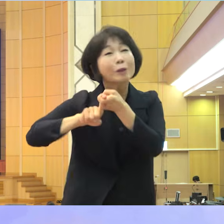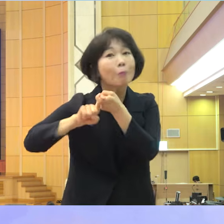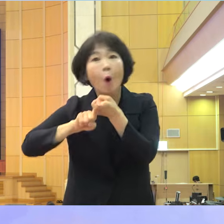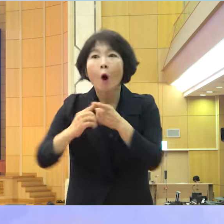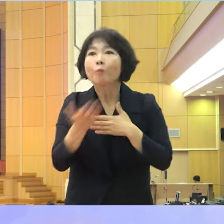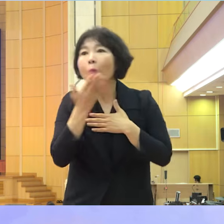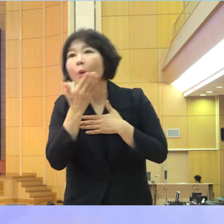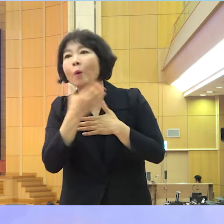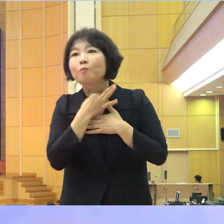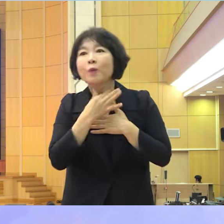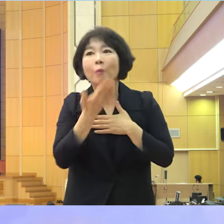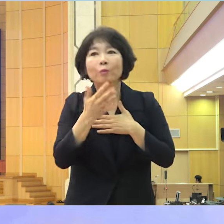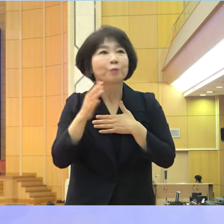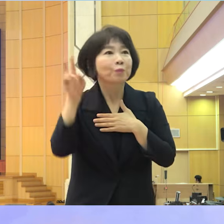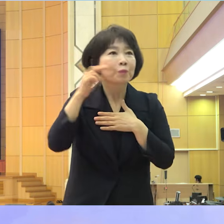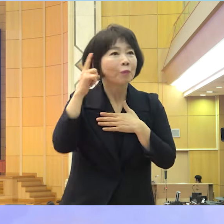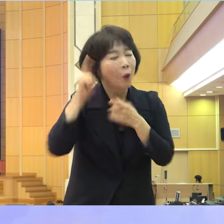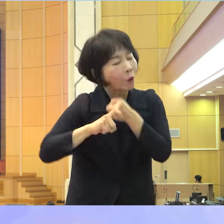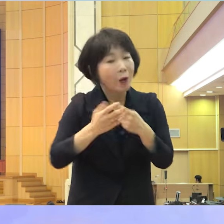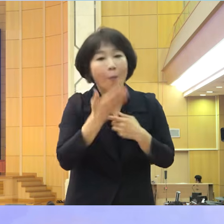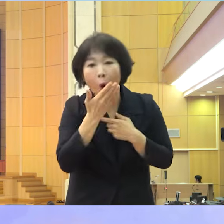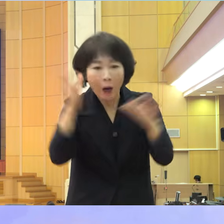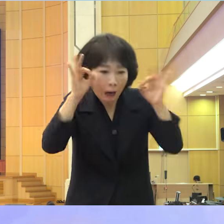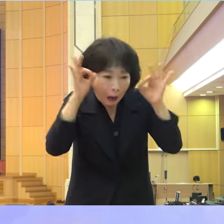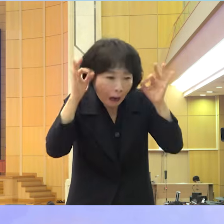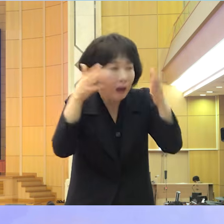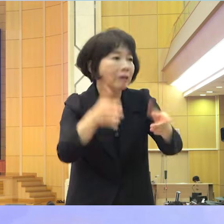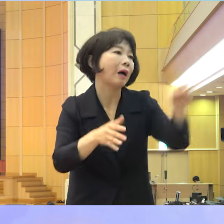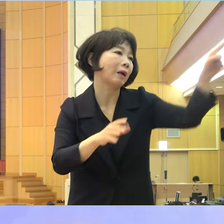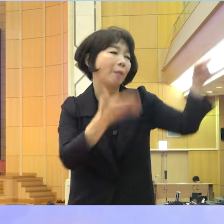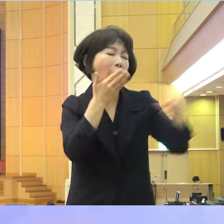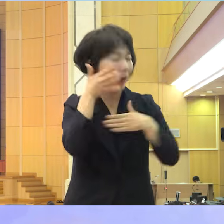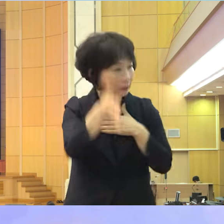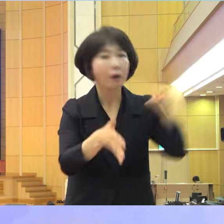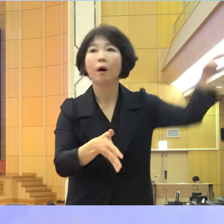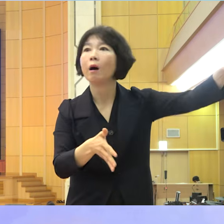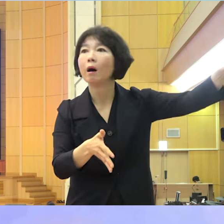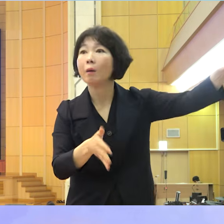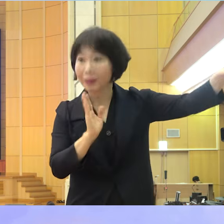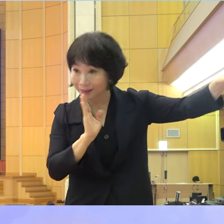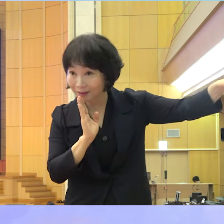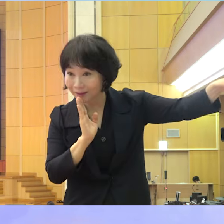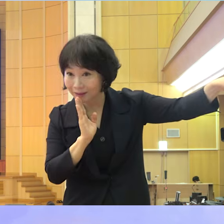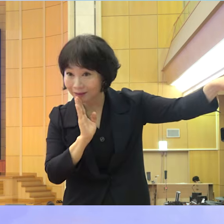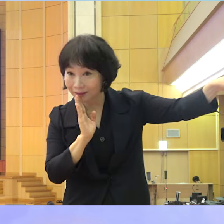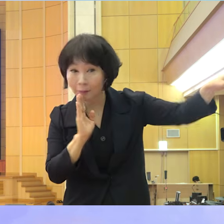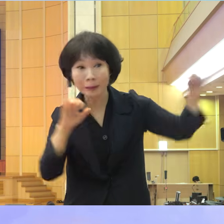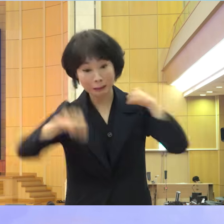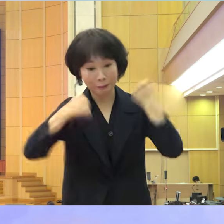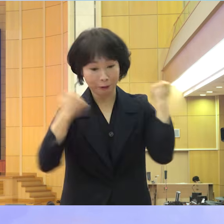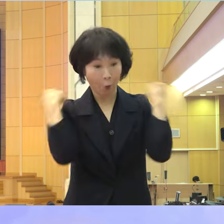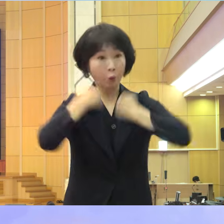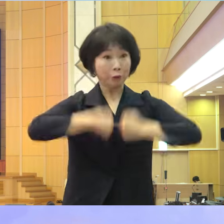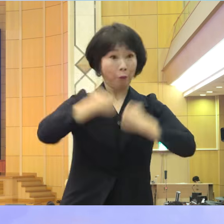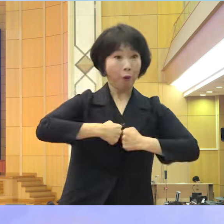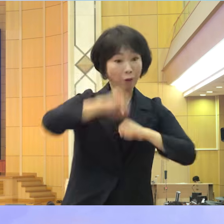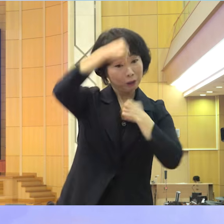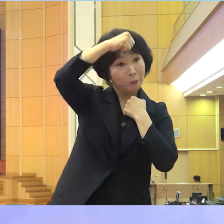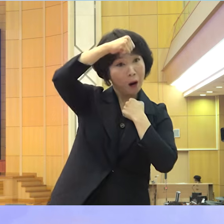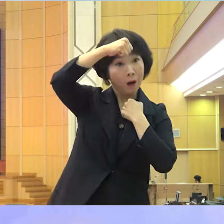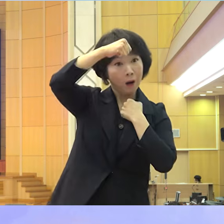몰라요. 먹어야 사니까. 그러니까 짐승들이 뭐 입어요,